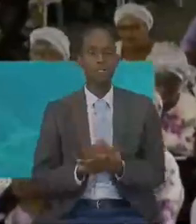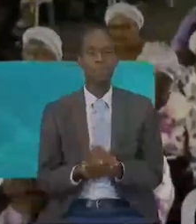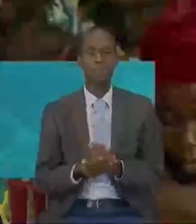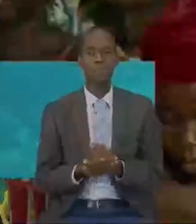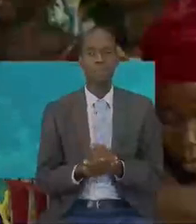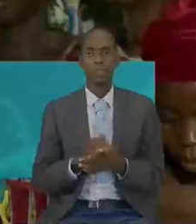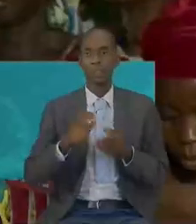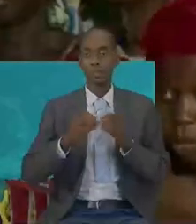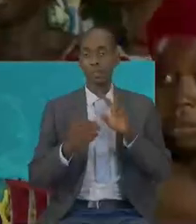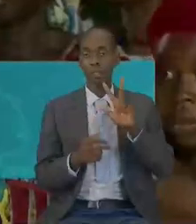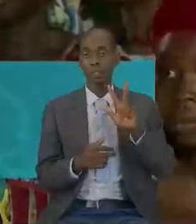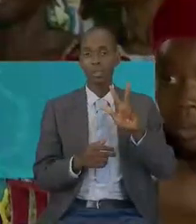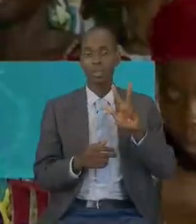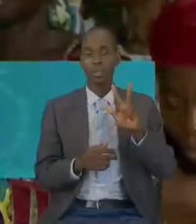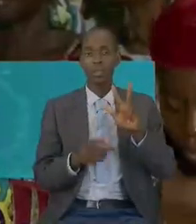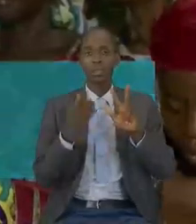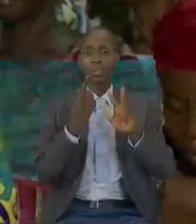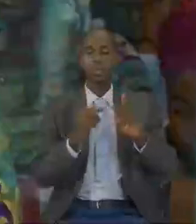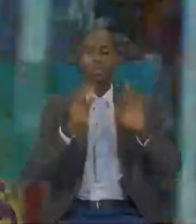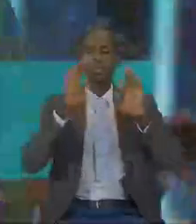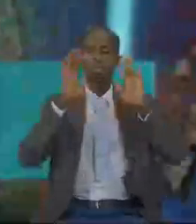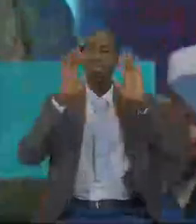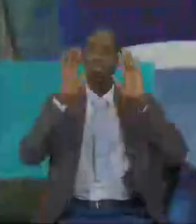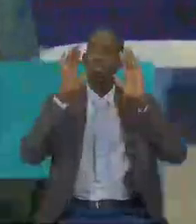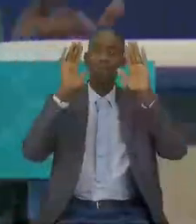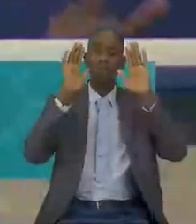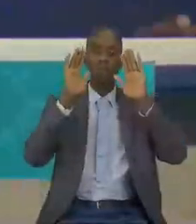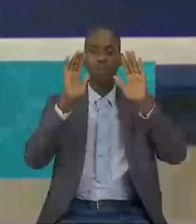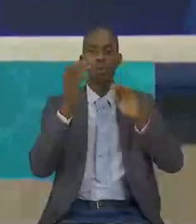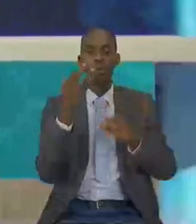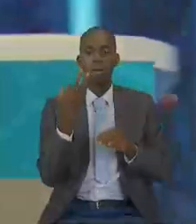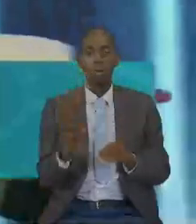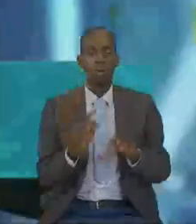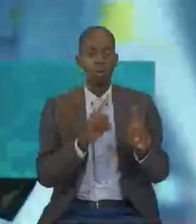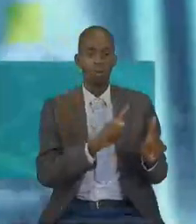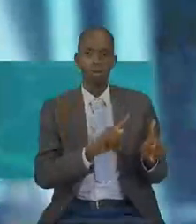Nom de Jésus. Troisième point, le prodige du